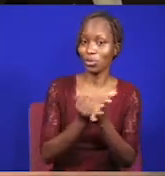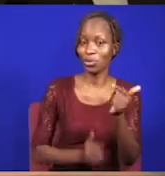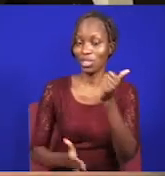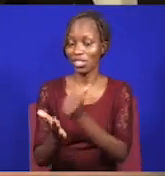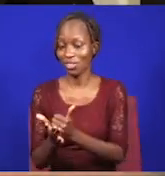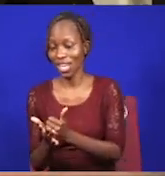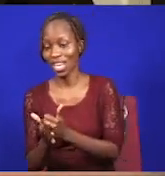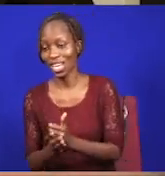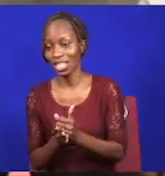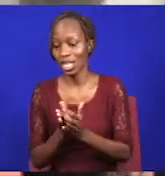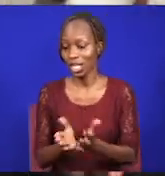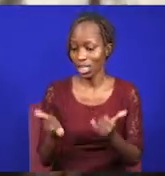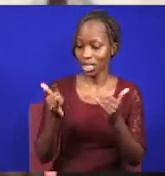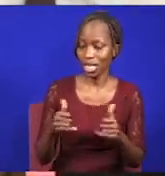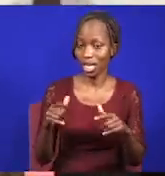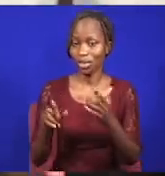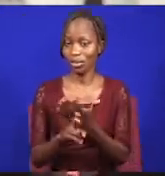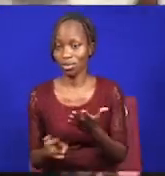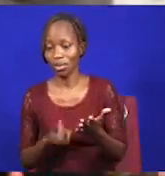aliyesulubiwa amefufuka